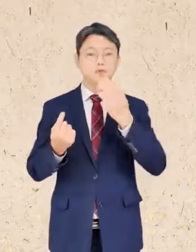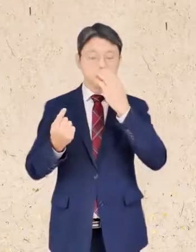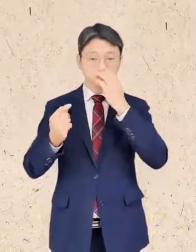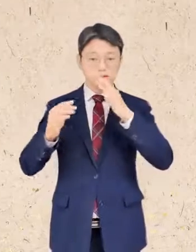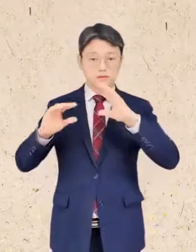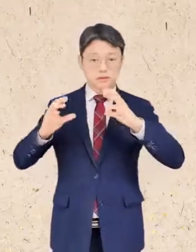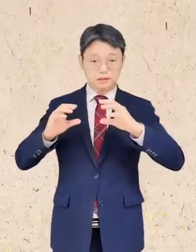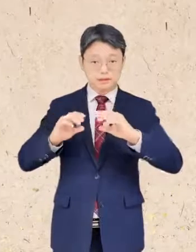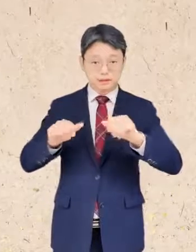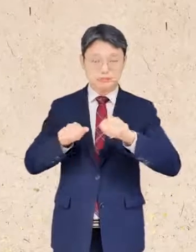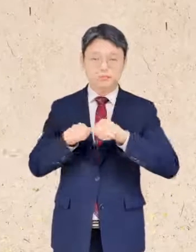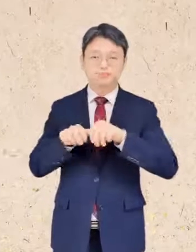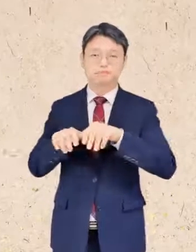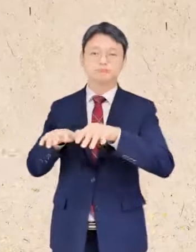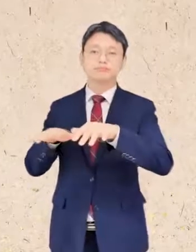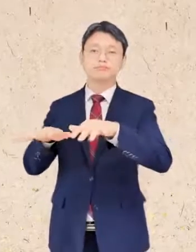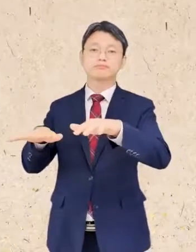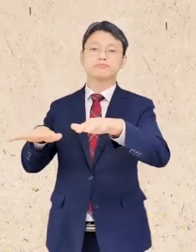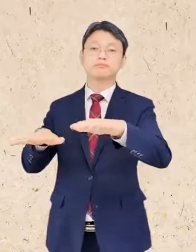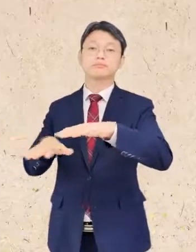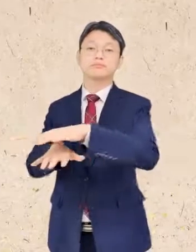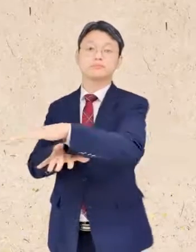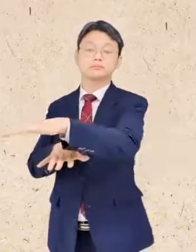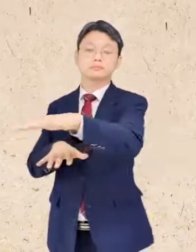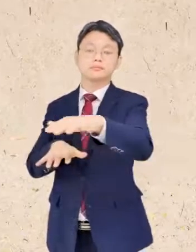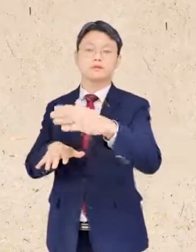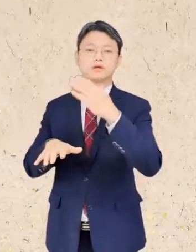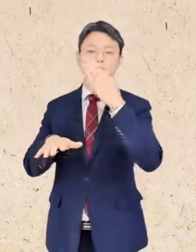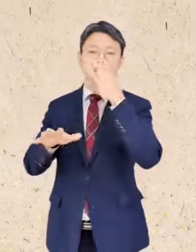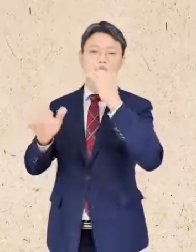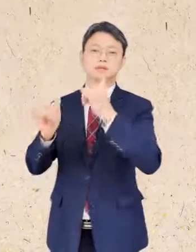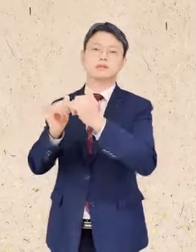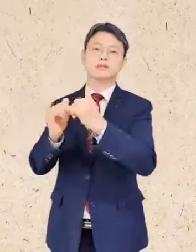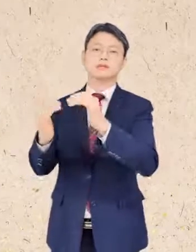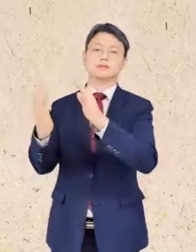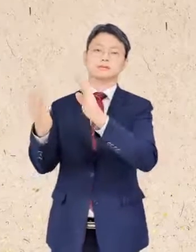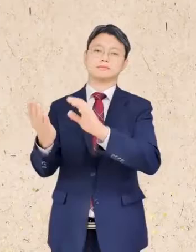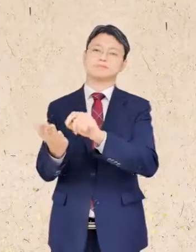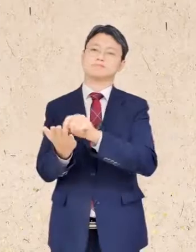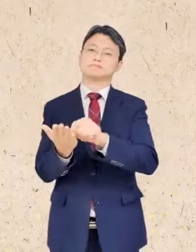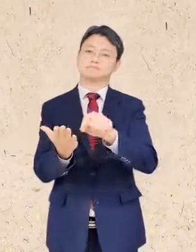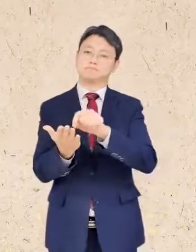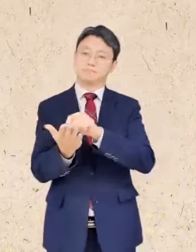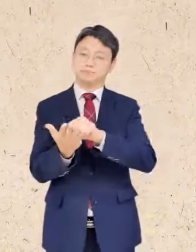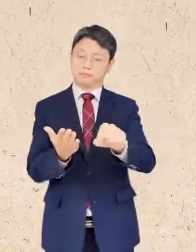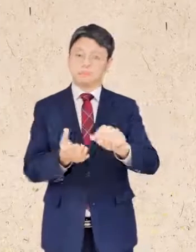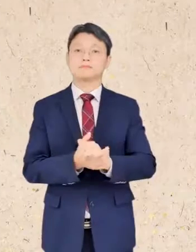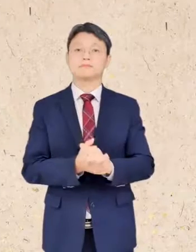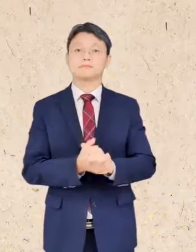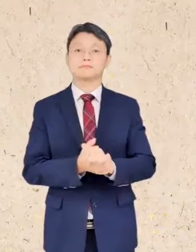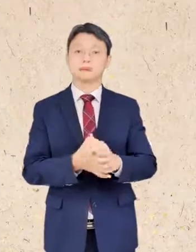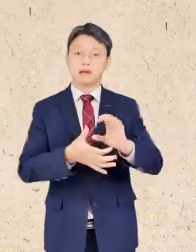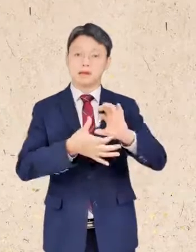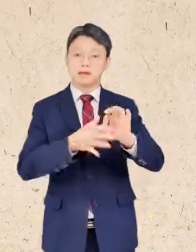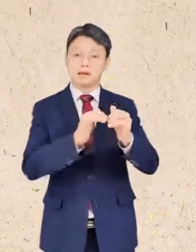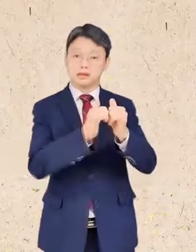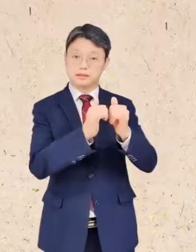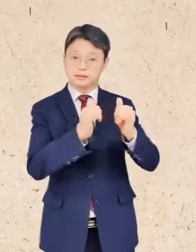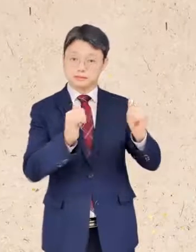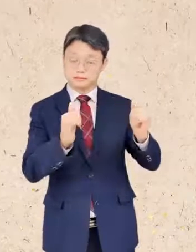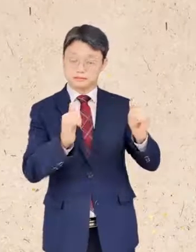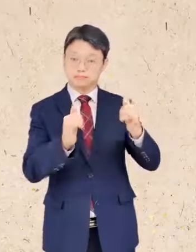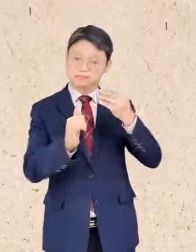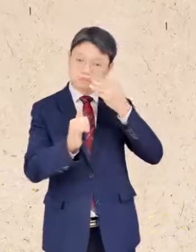땅을 떠나 주변국으로 흩어져 살아가고 있는 디아스포라 유대인들을 대상으로 쓰여졌다고 합니다. 또한